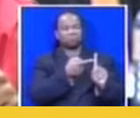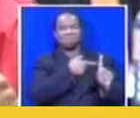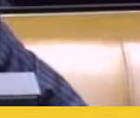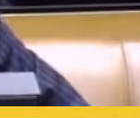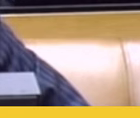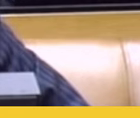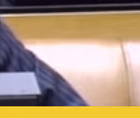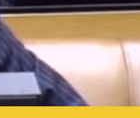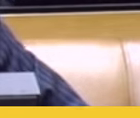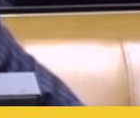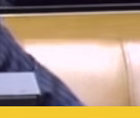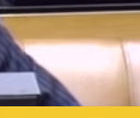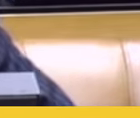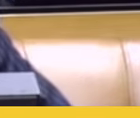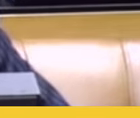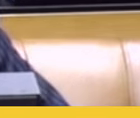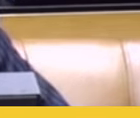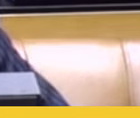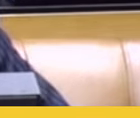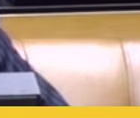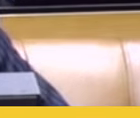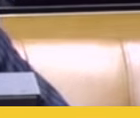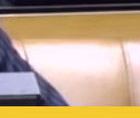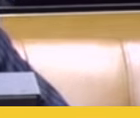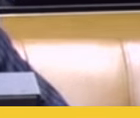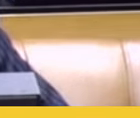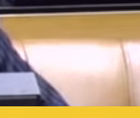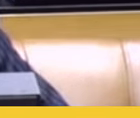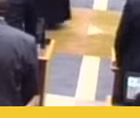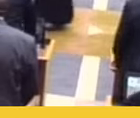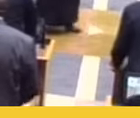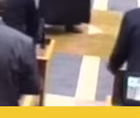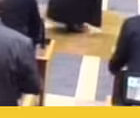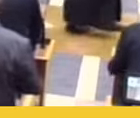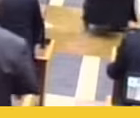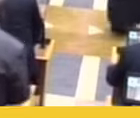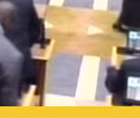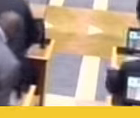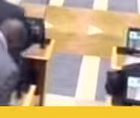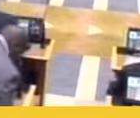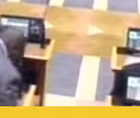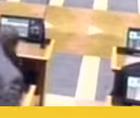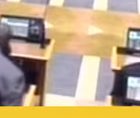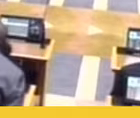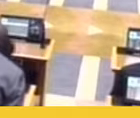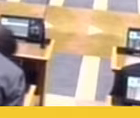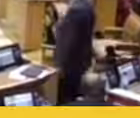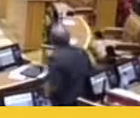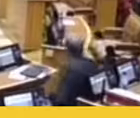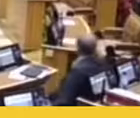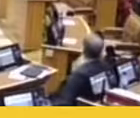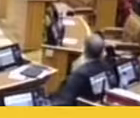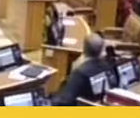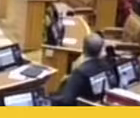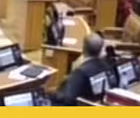speak here. L'incident s'est déroulé mardi sous les yeux impassibles du président Zuma, quelques minutes avant une séance de questions-réponses entre